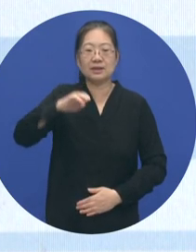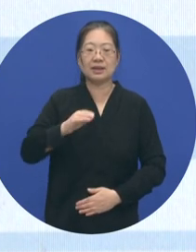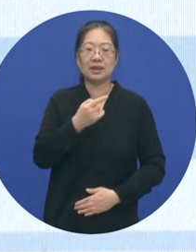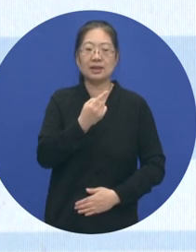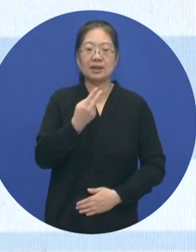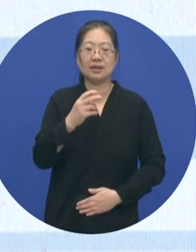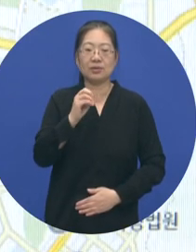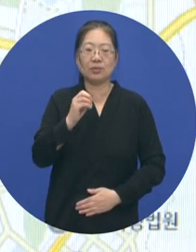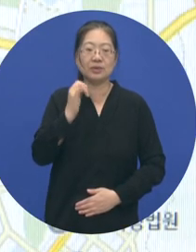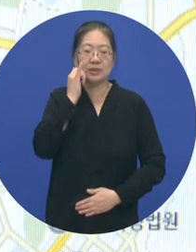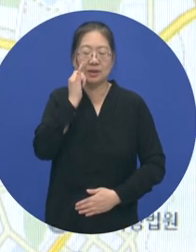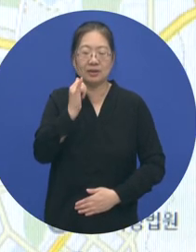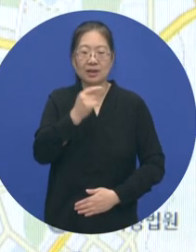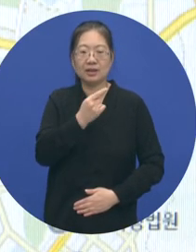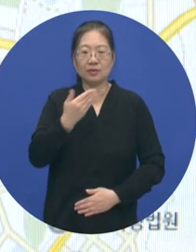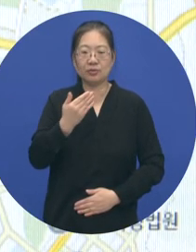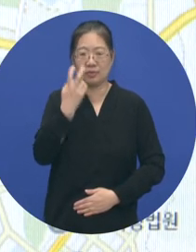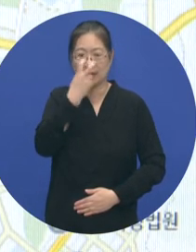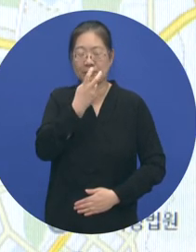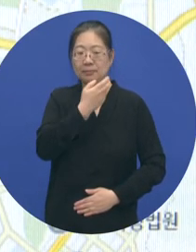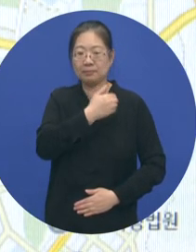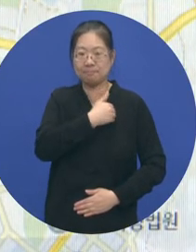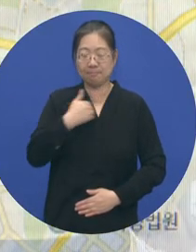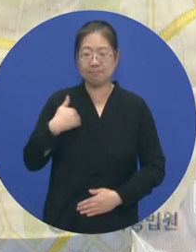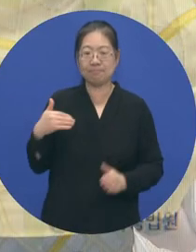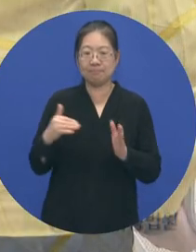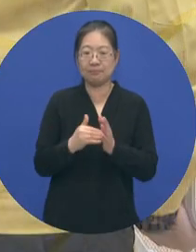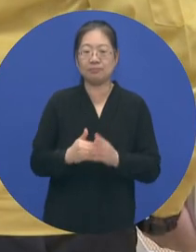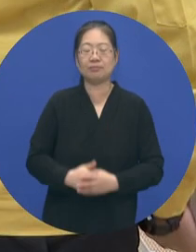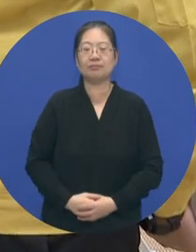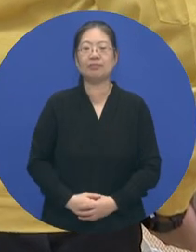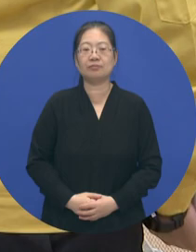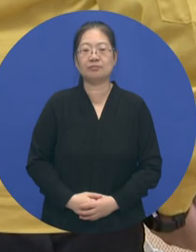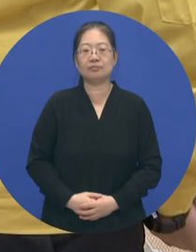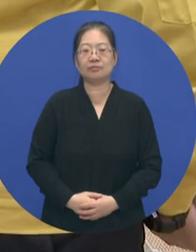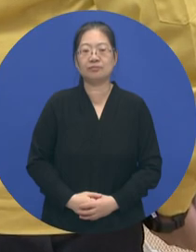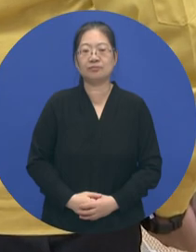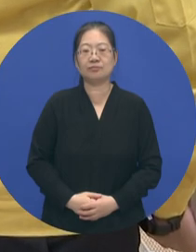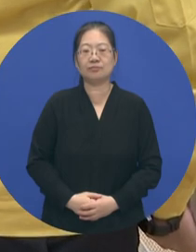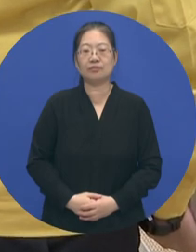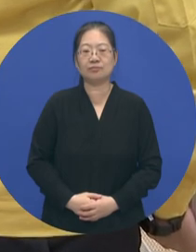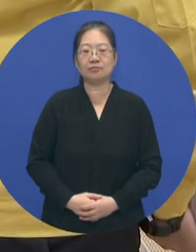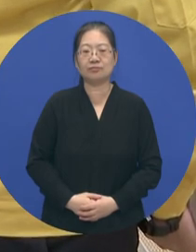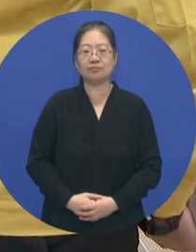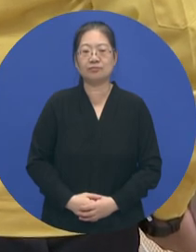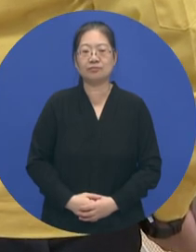콜센터 119에서 확인할 수 있습니다. GTV 뉴스 최창순입니다.